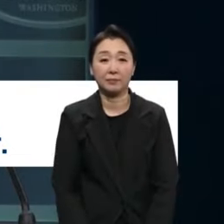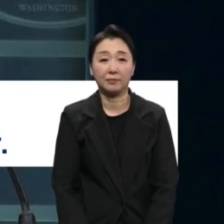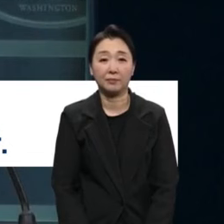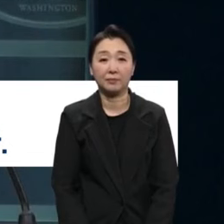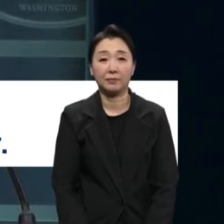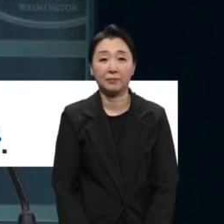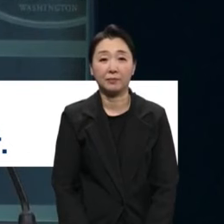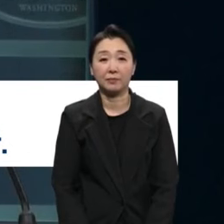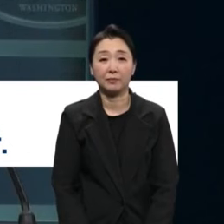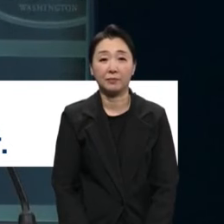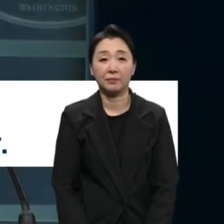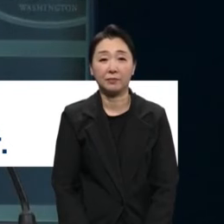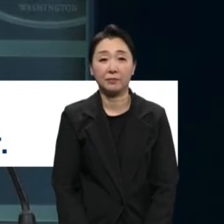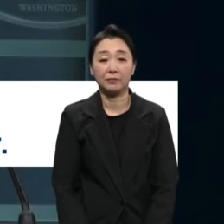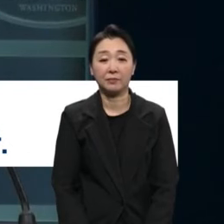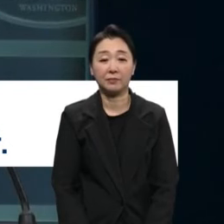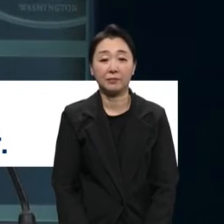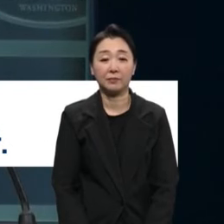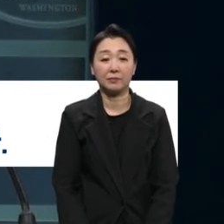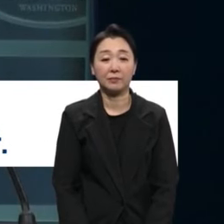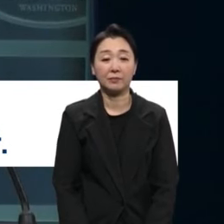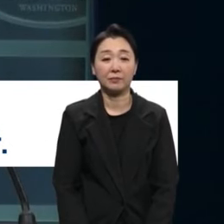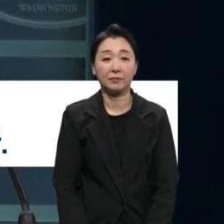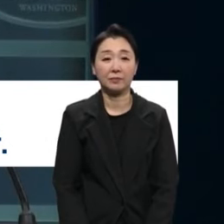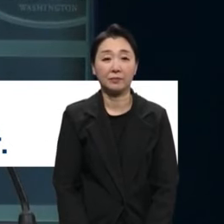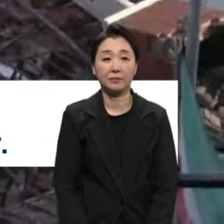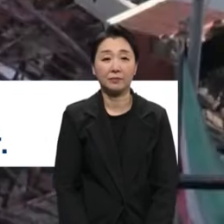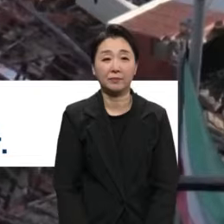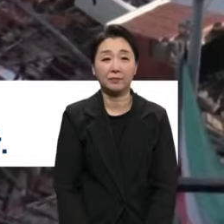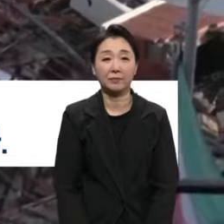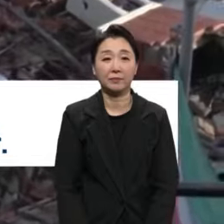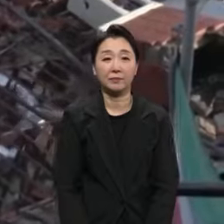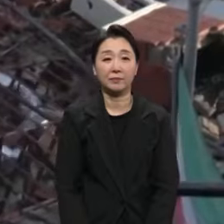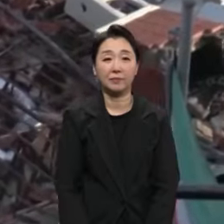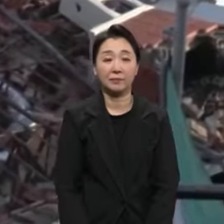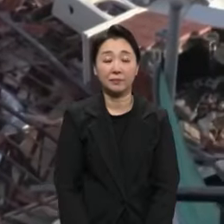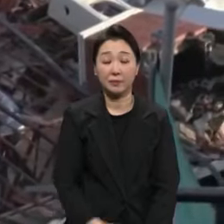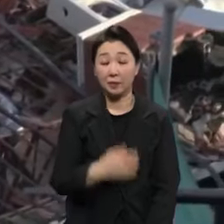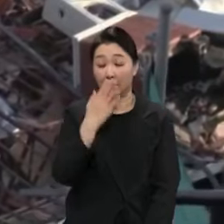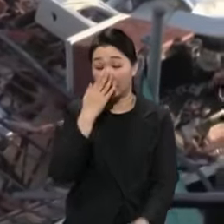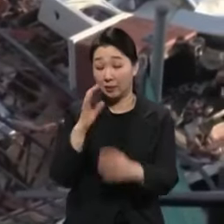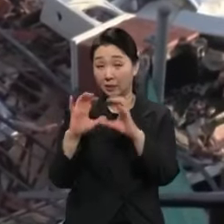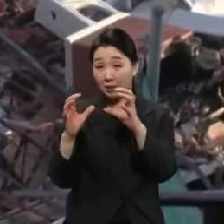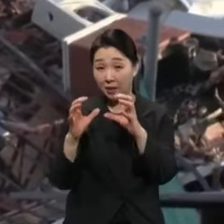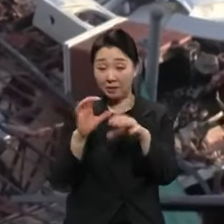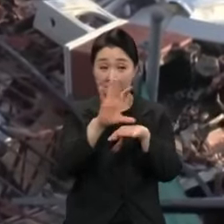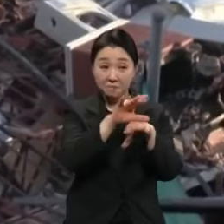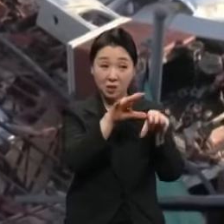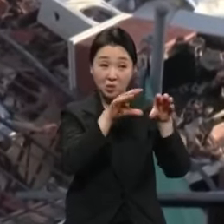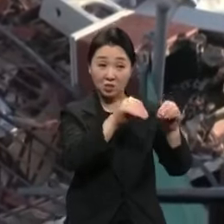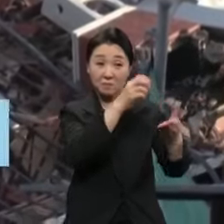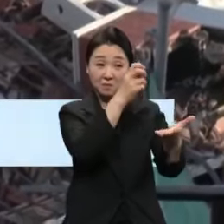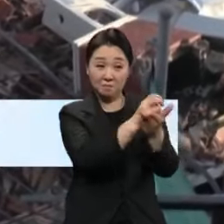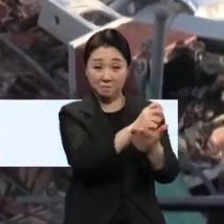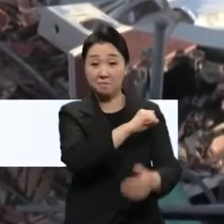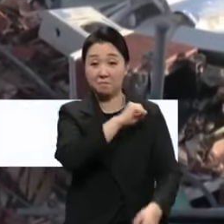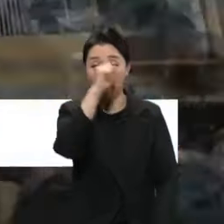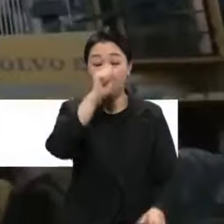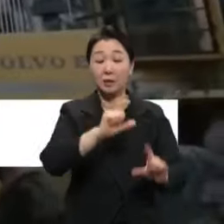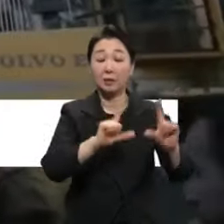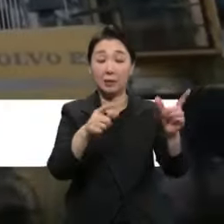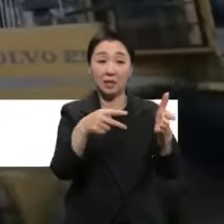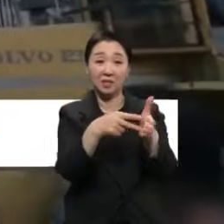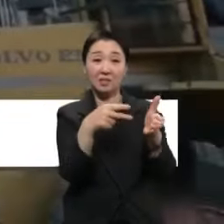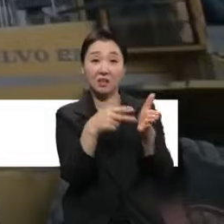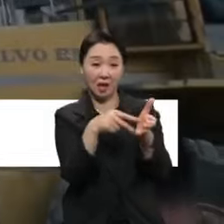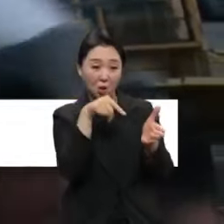includes those who are reporting in the conflict in Gaza. 이스라엘은 알자지라 방송 금지법을 통과시킨 날 시리아로